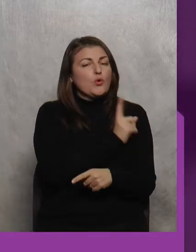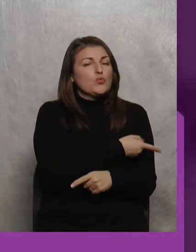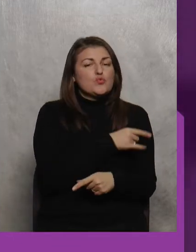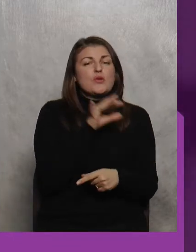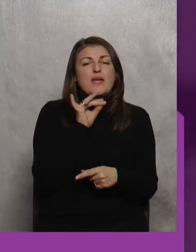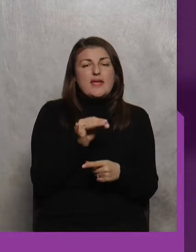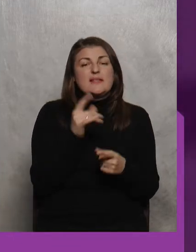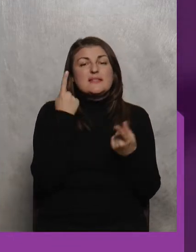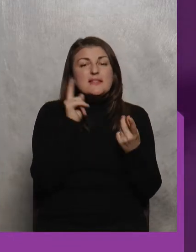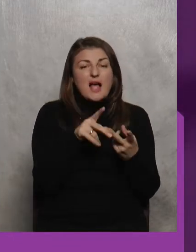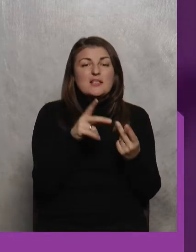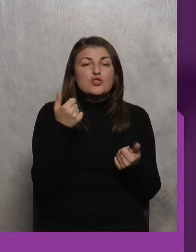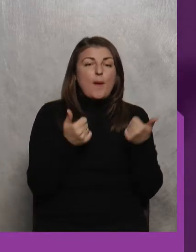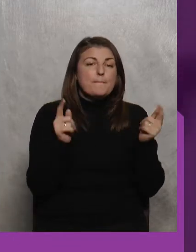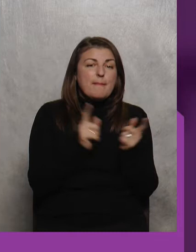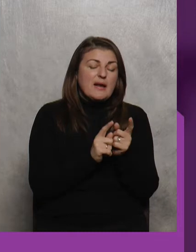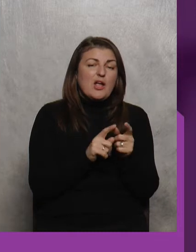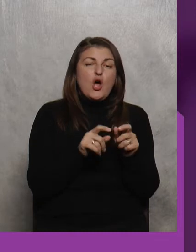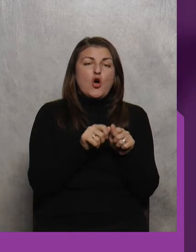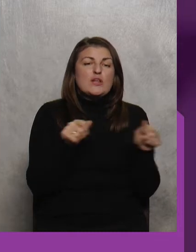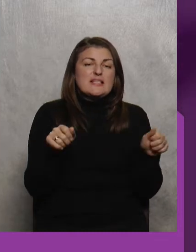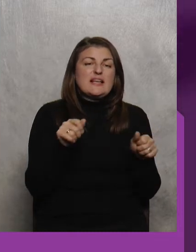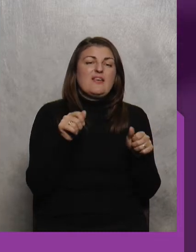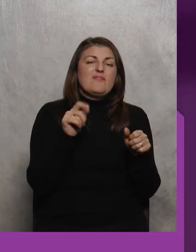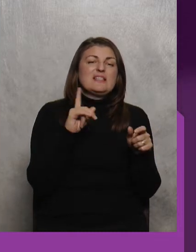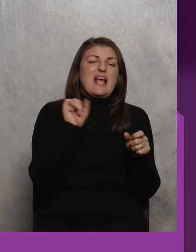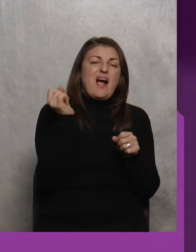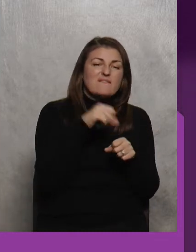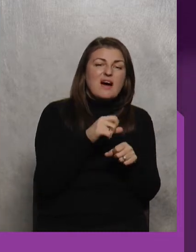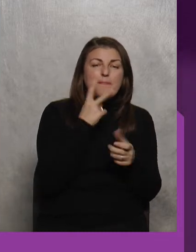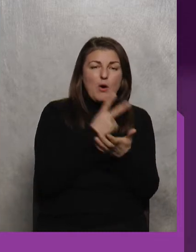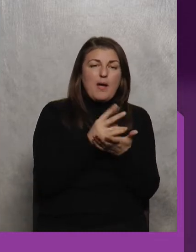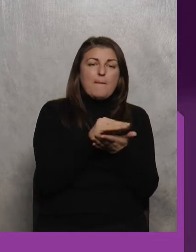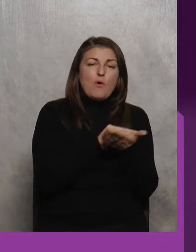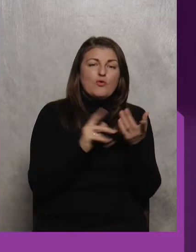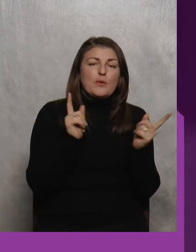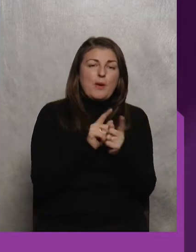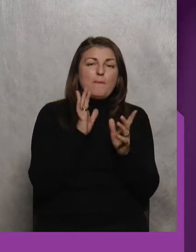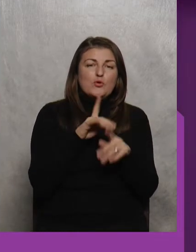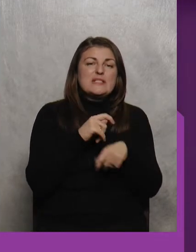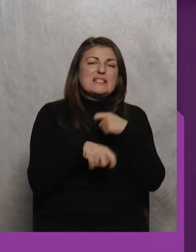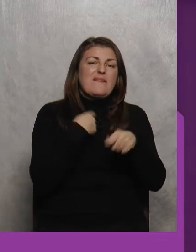і знані суперники, розрив захвату показує суддя, і повторний поєдинок будуть